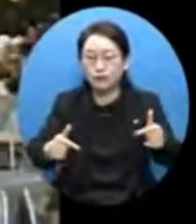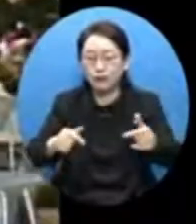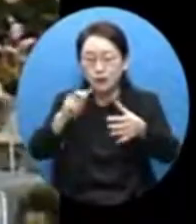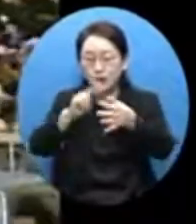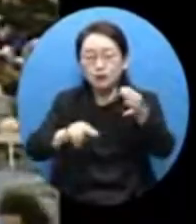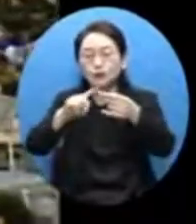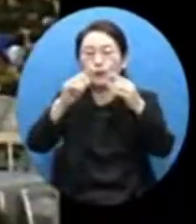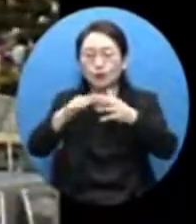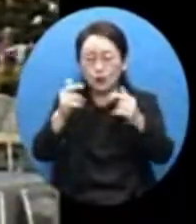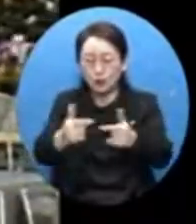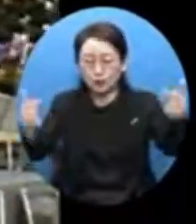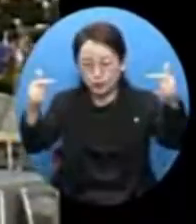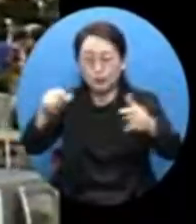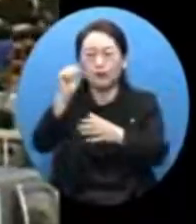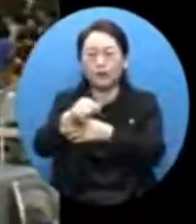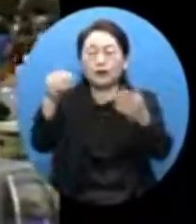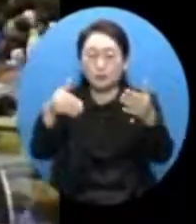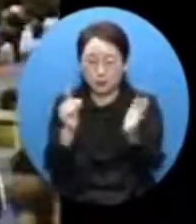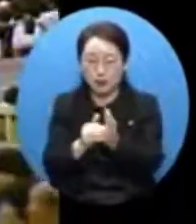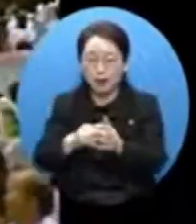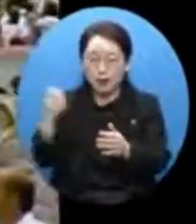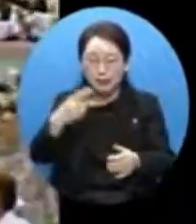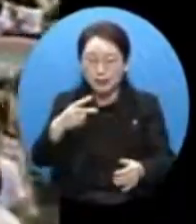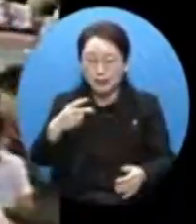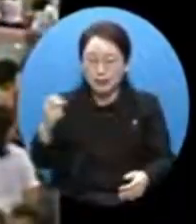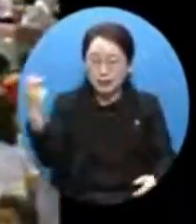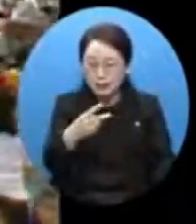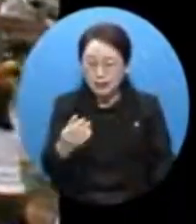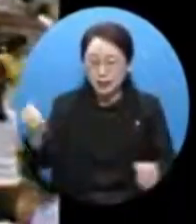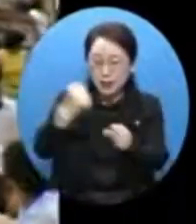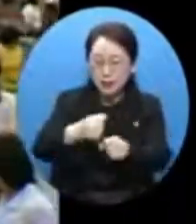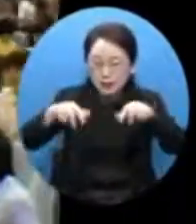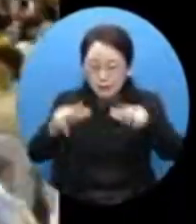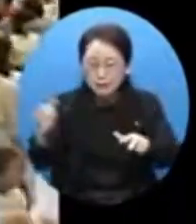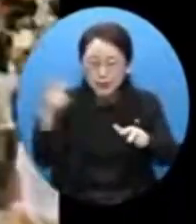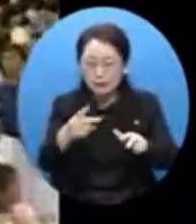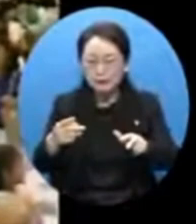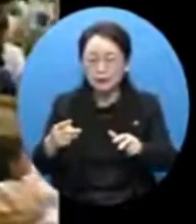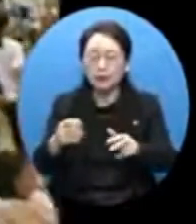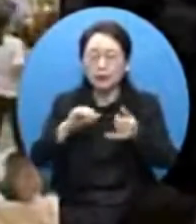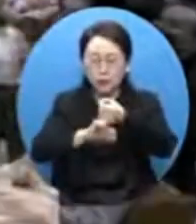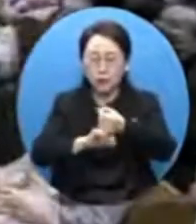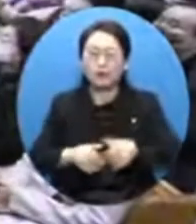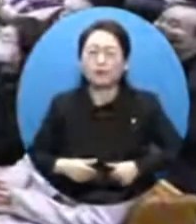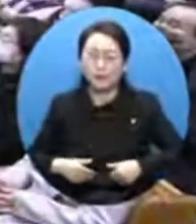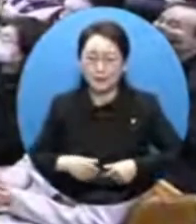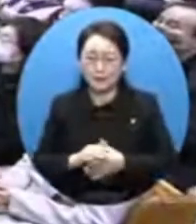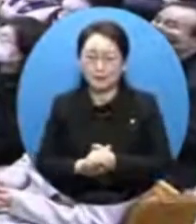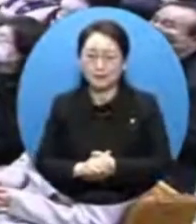주셨던 것입니다. 이 부흥 역사가 다시금 이 자리에 이 시간에 일어나야 되는 것입니다.